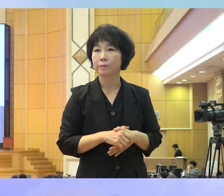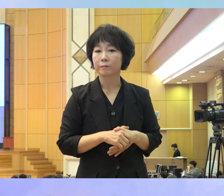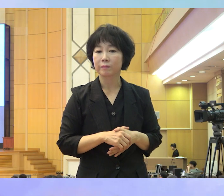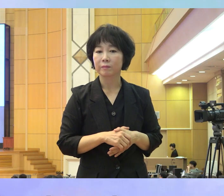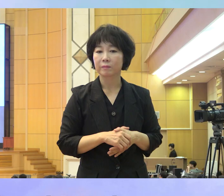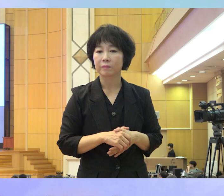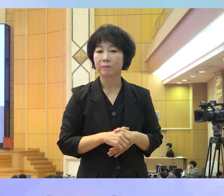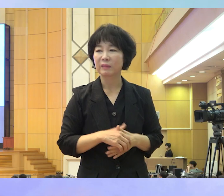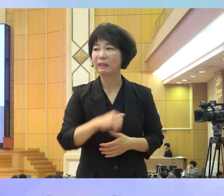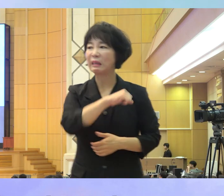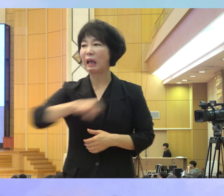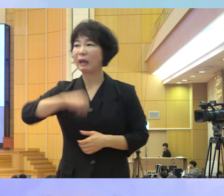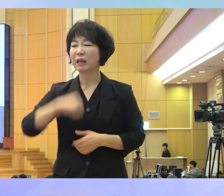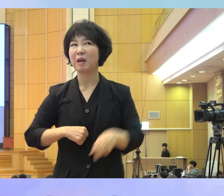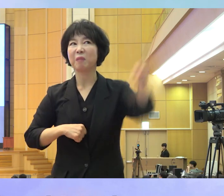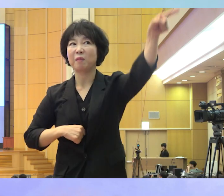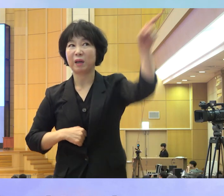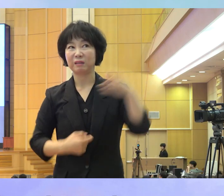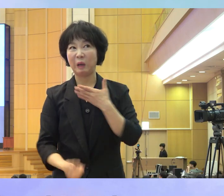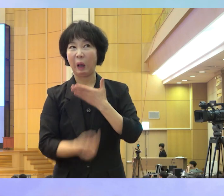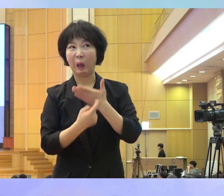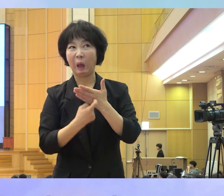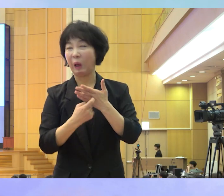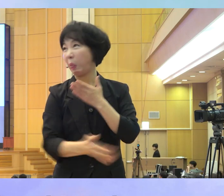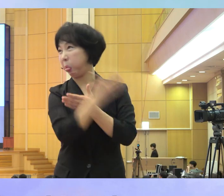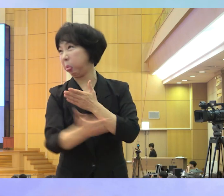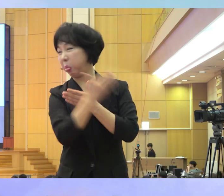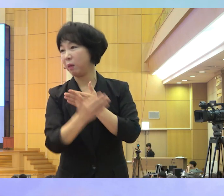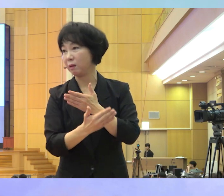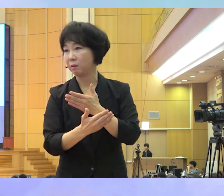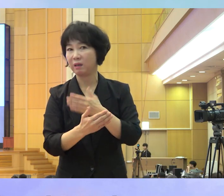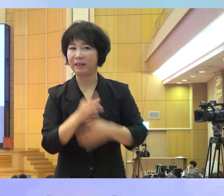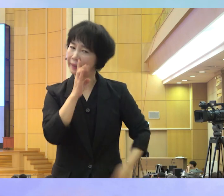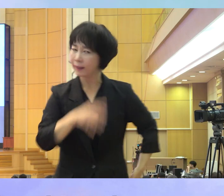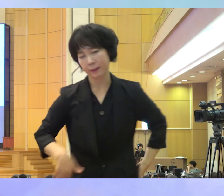저 사람은 교인이야. 나는